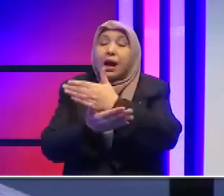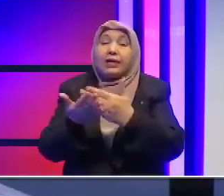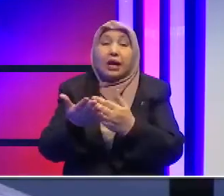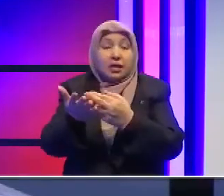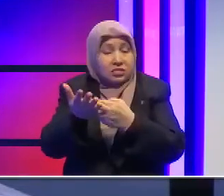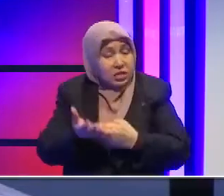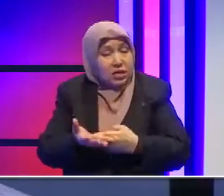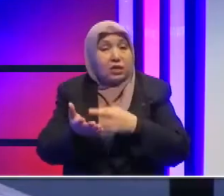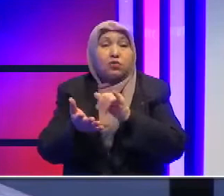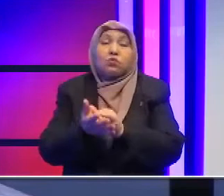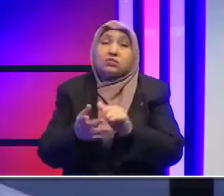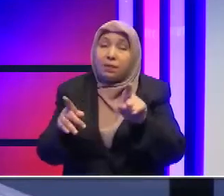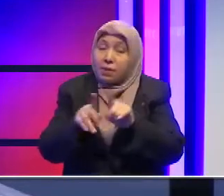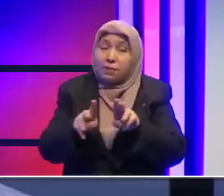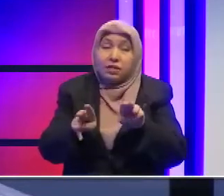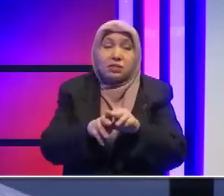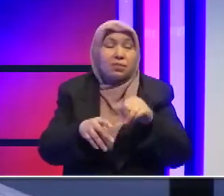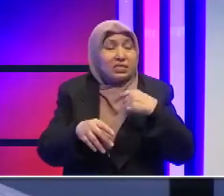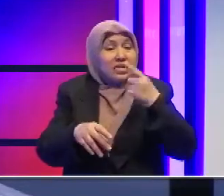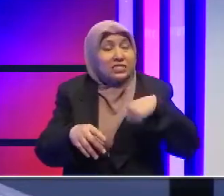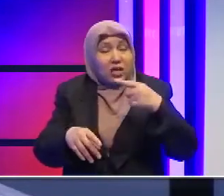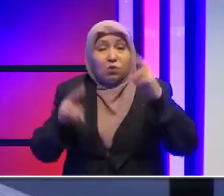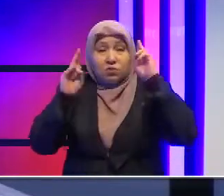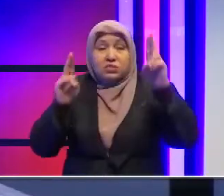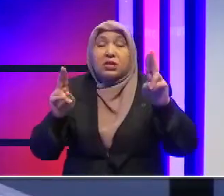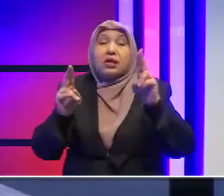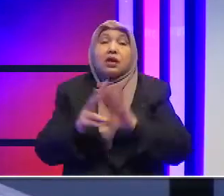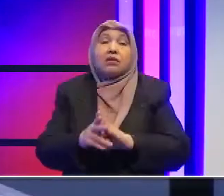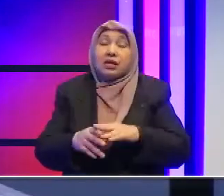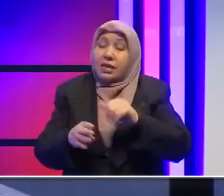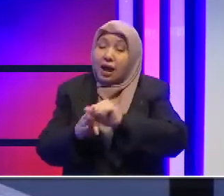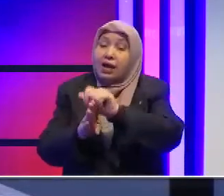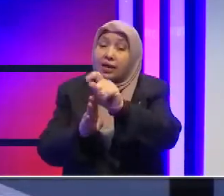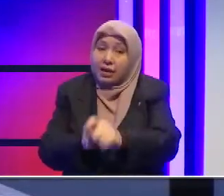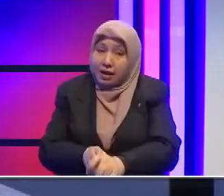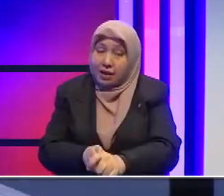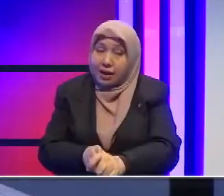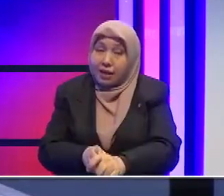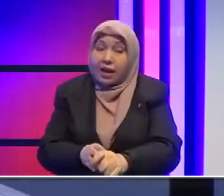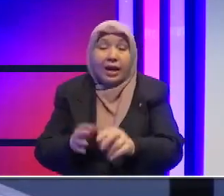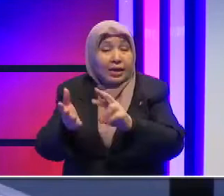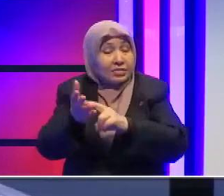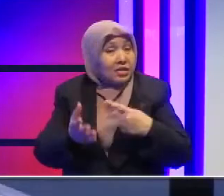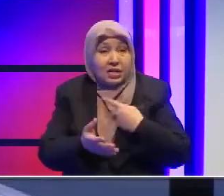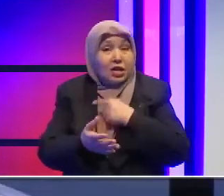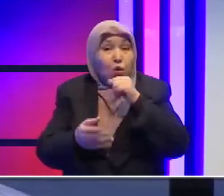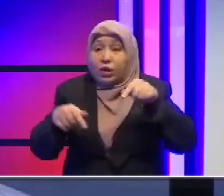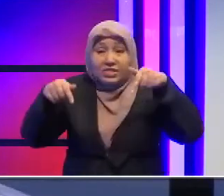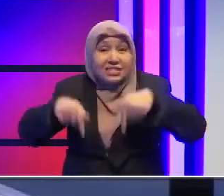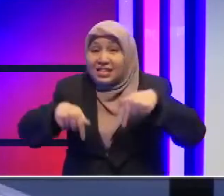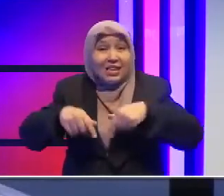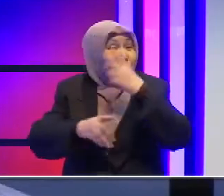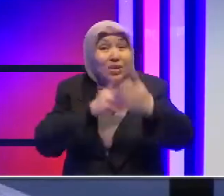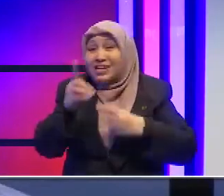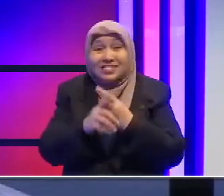iaitu bahagian rezeki seperti mana yang disebutkan oleh Ustaz Fazrul tadi, iaitu bahagian rezeki di akhirat. Rezeki kita ni bukan takat di dunia,